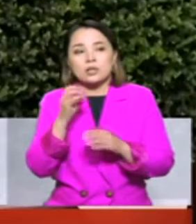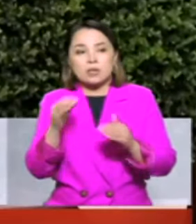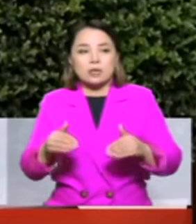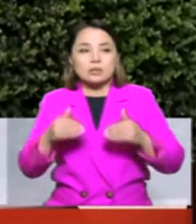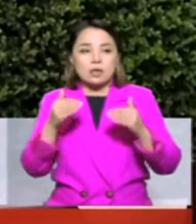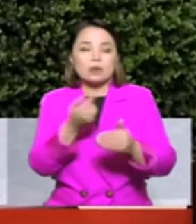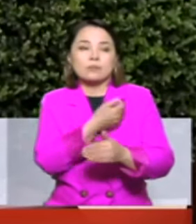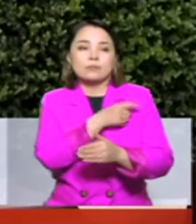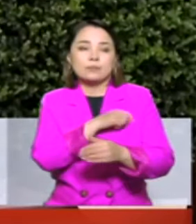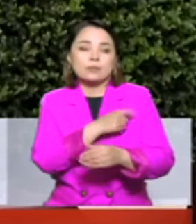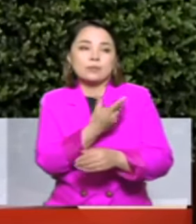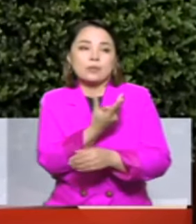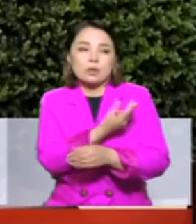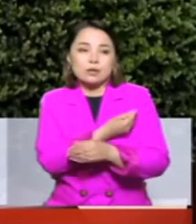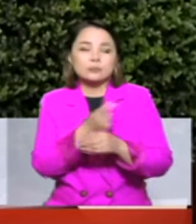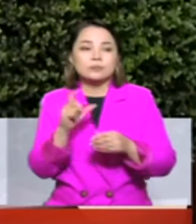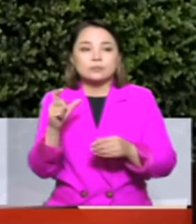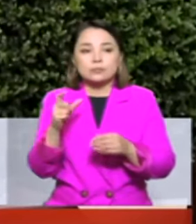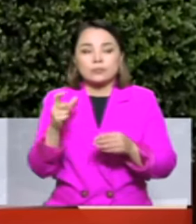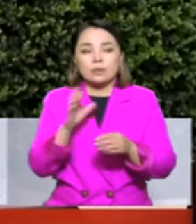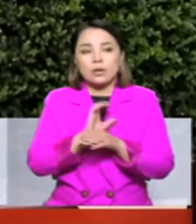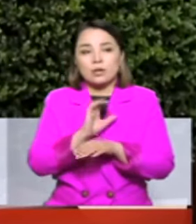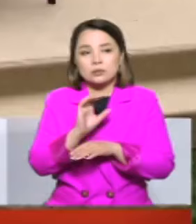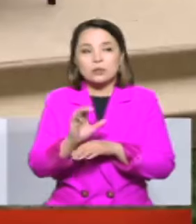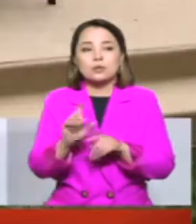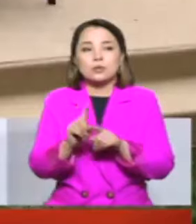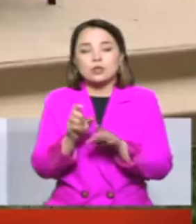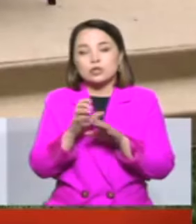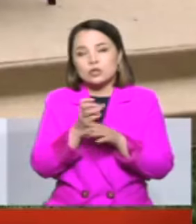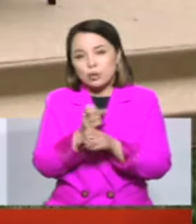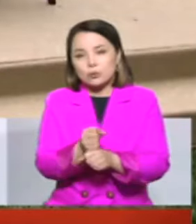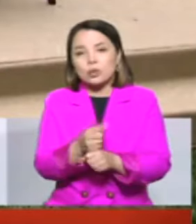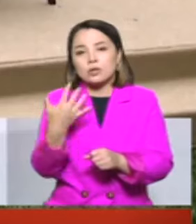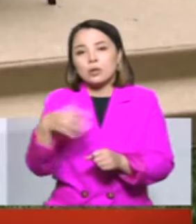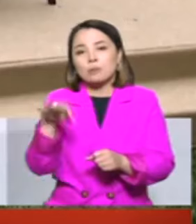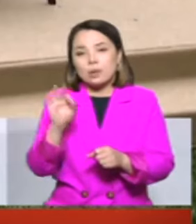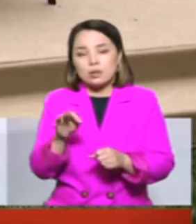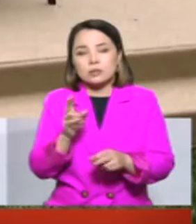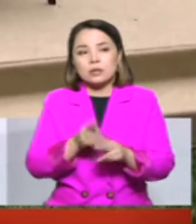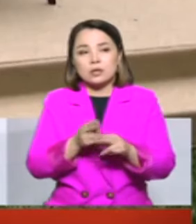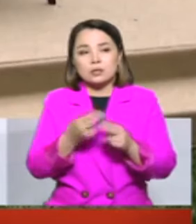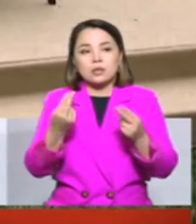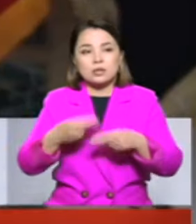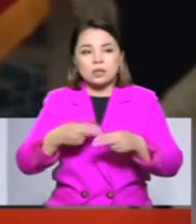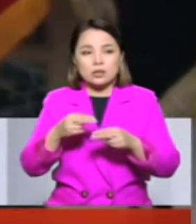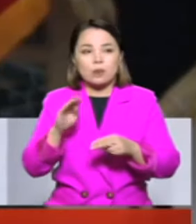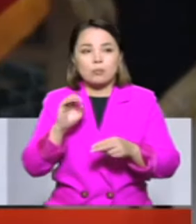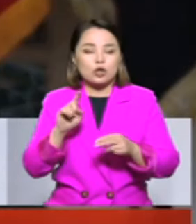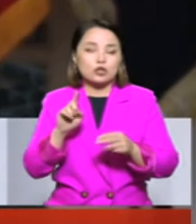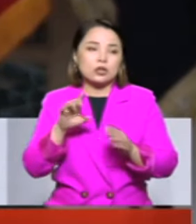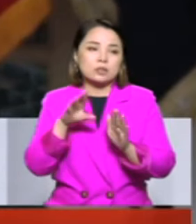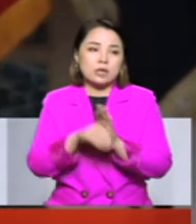медициналық шприц пен ине импортын шектеу үшін алғаш рет 50% көлемінде кедендік баж енгізіліп отыр.